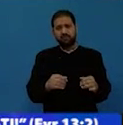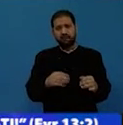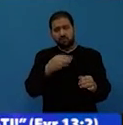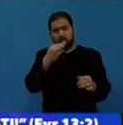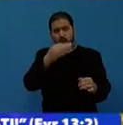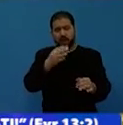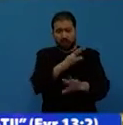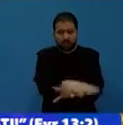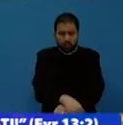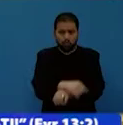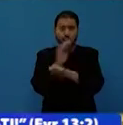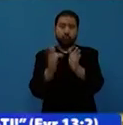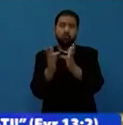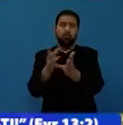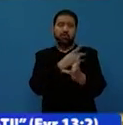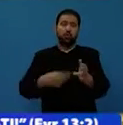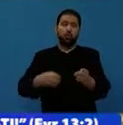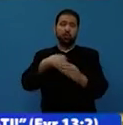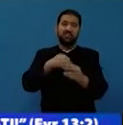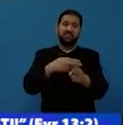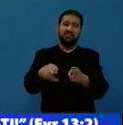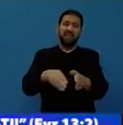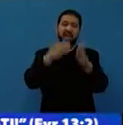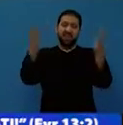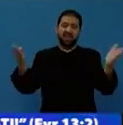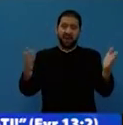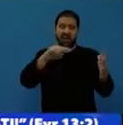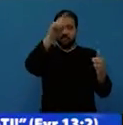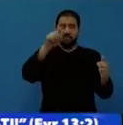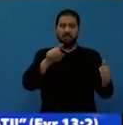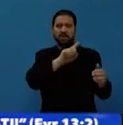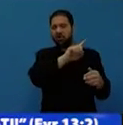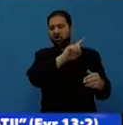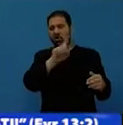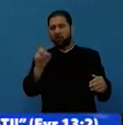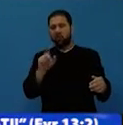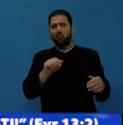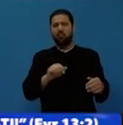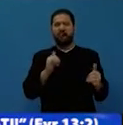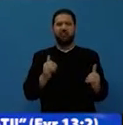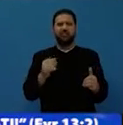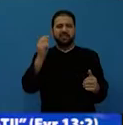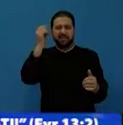Hristos în Evanghelia sa? Nici de cum. Acest gânditor